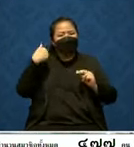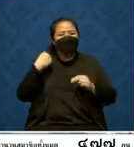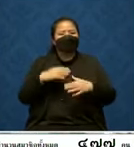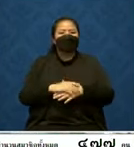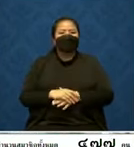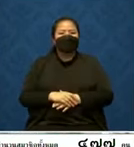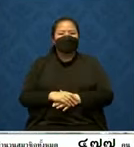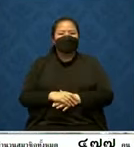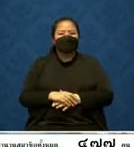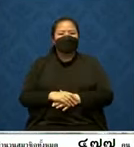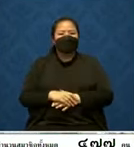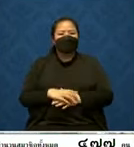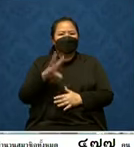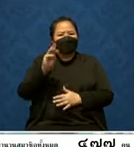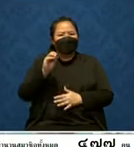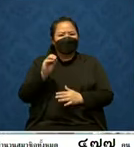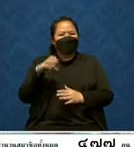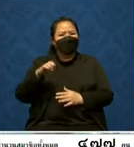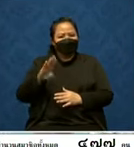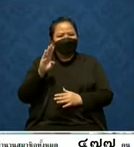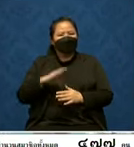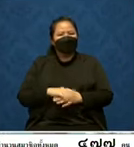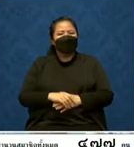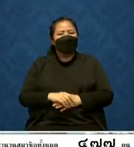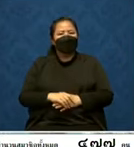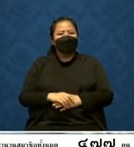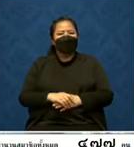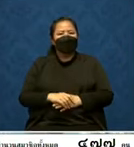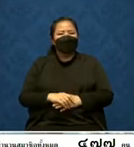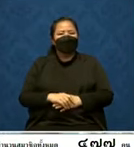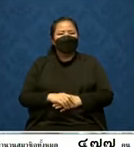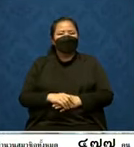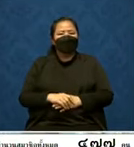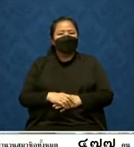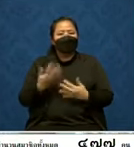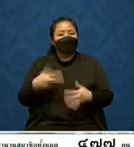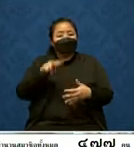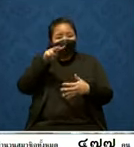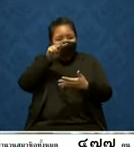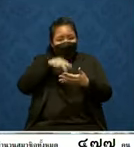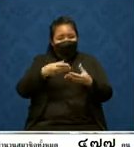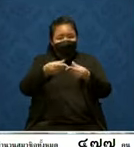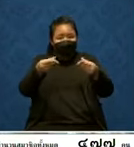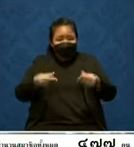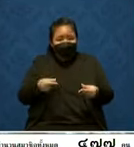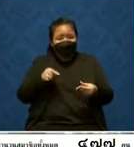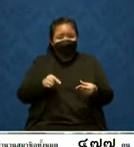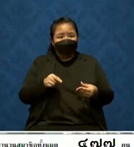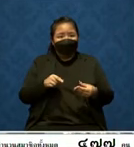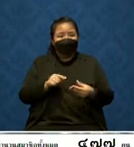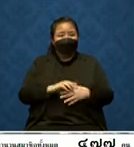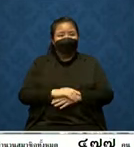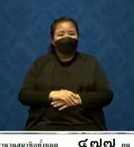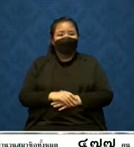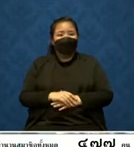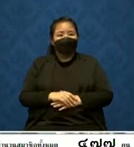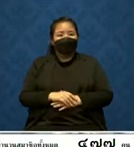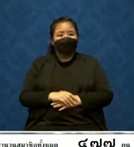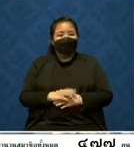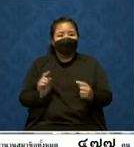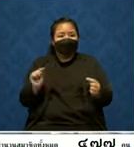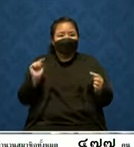นะครับท่านประธานครับและเมื่อได้อ่านรายงานเล่มนี้แล้วนะครับขึ้นตร